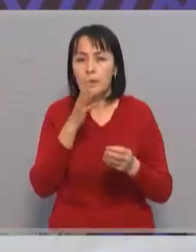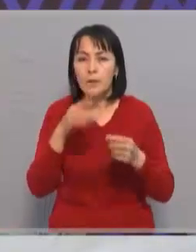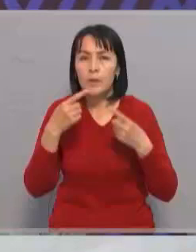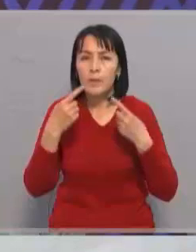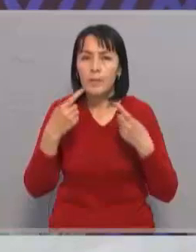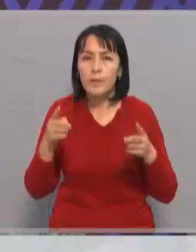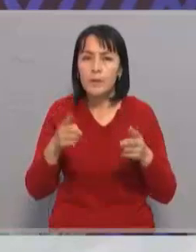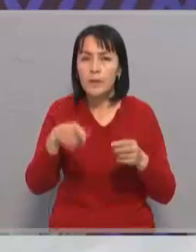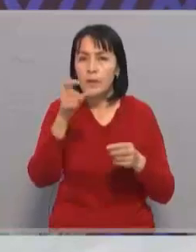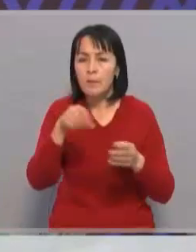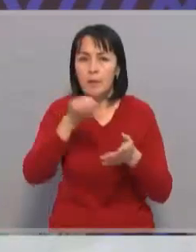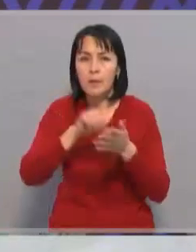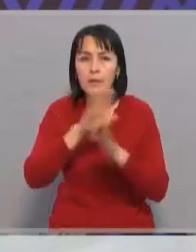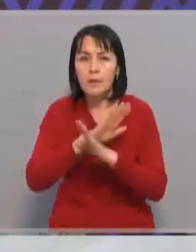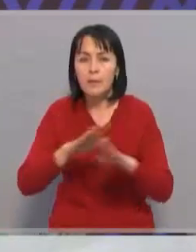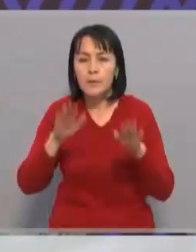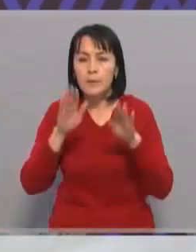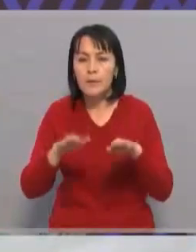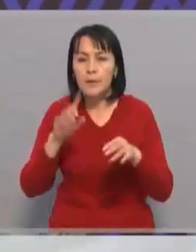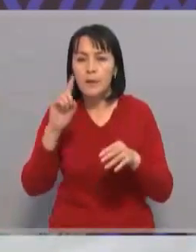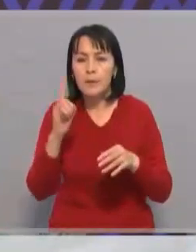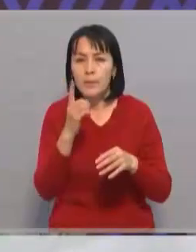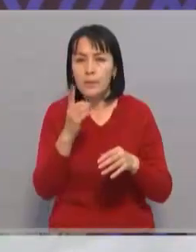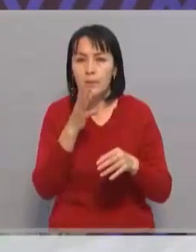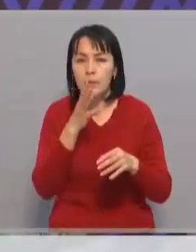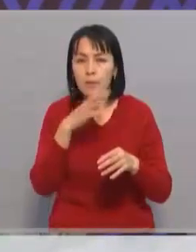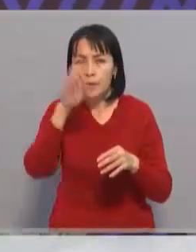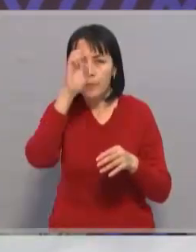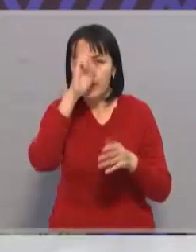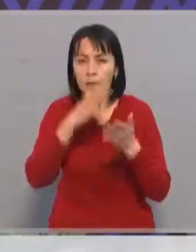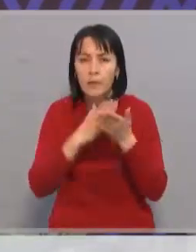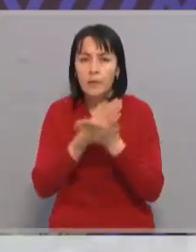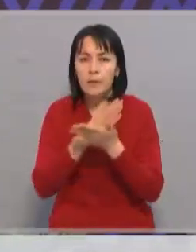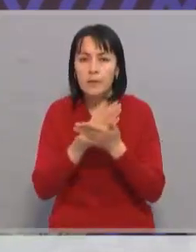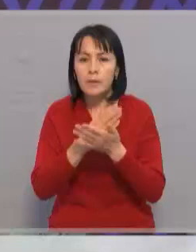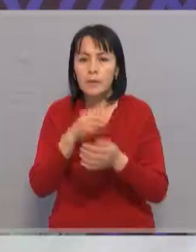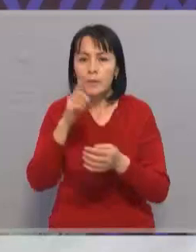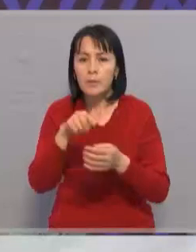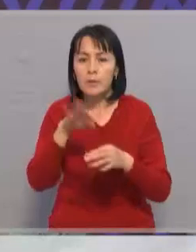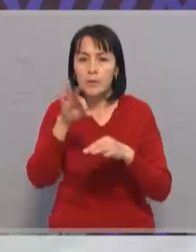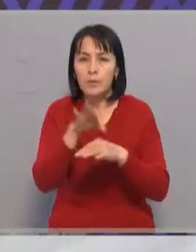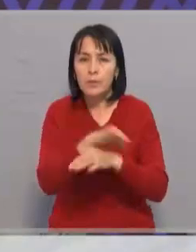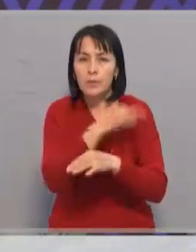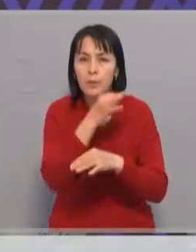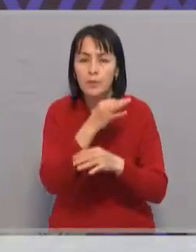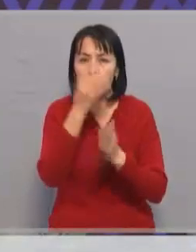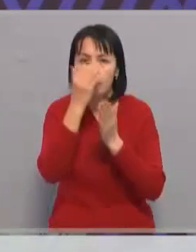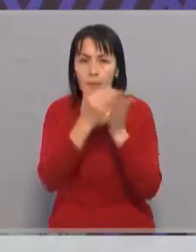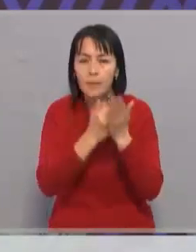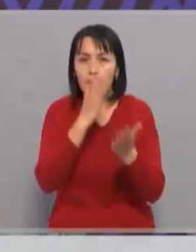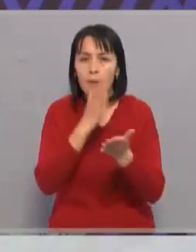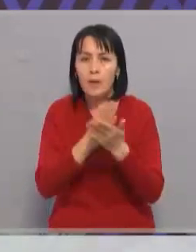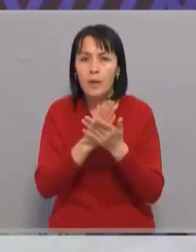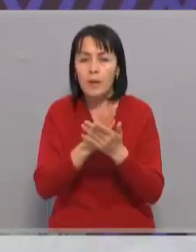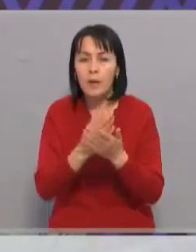басқа тұлғаларға қатысты емес, тек бірінші кезеңдегі мемлекеттік қызметкерлер мен олардың жұбайлары туралы ғана мәлімет келеді.